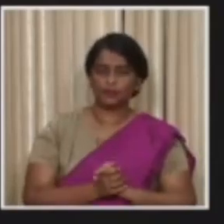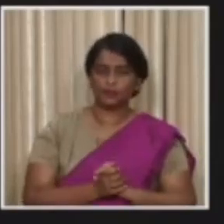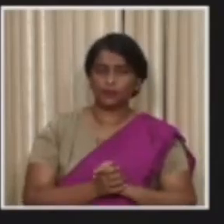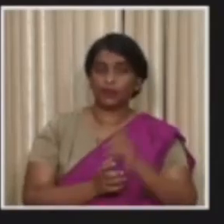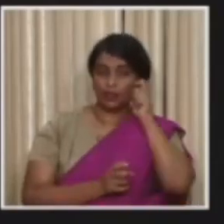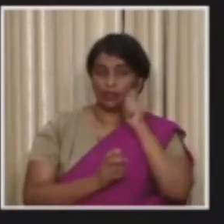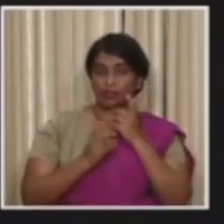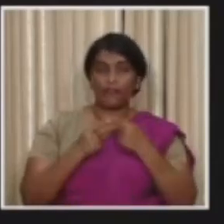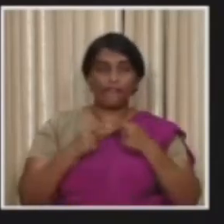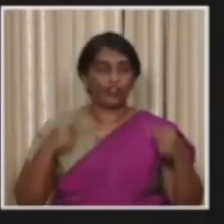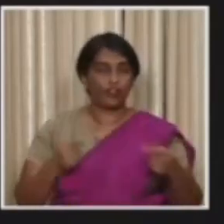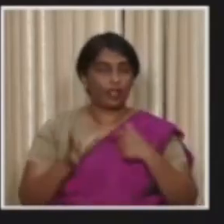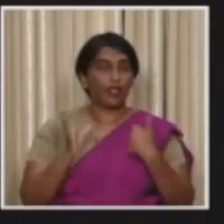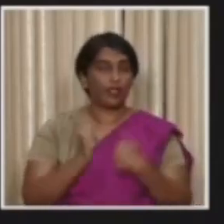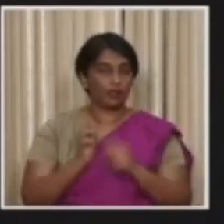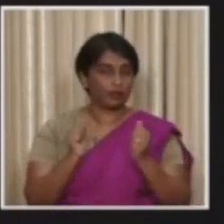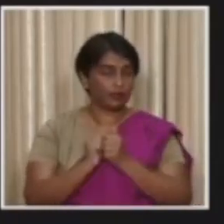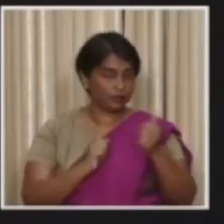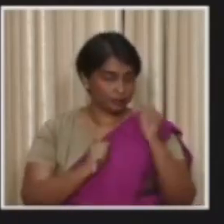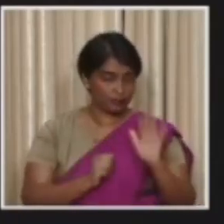ත්‍රස්ත විරෝධී පනත සම්බන්ධයෙන් කටයුතු කරනකොට